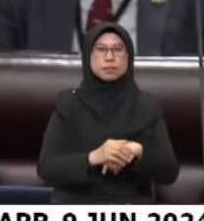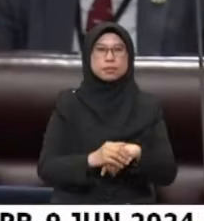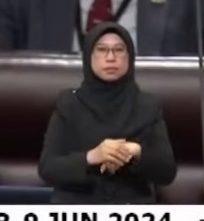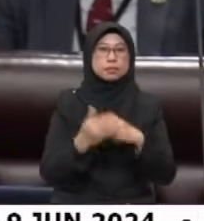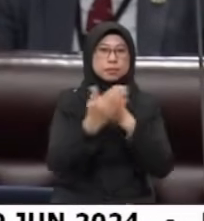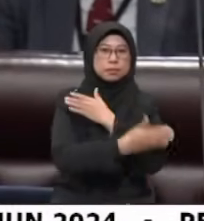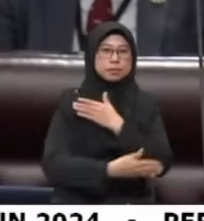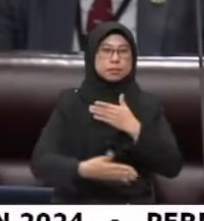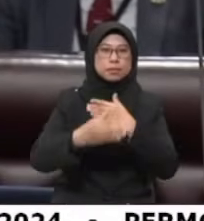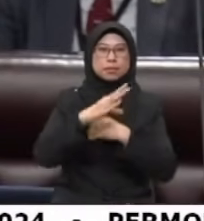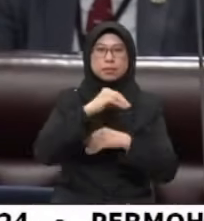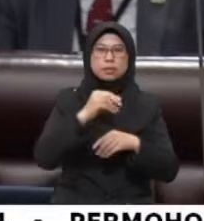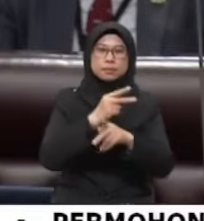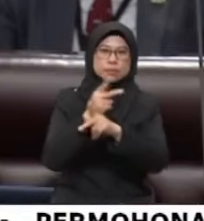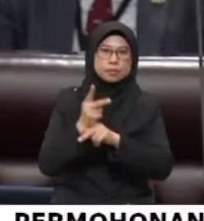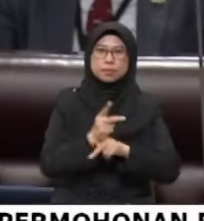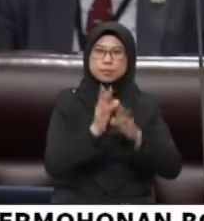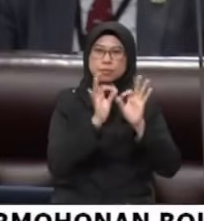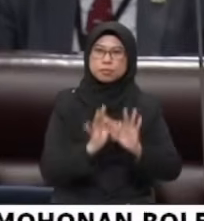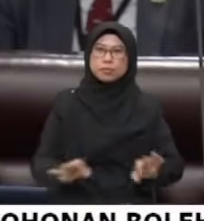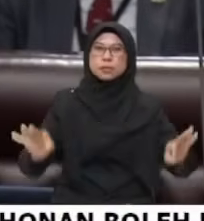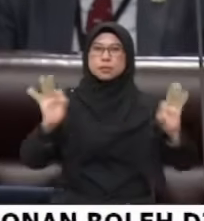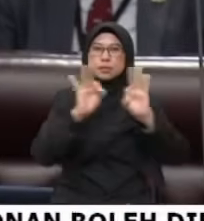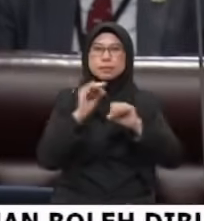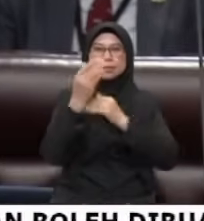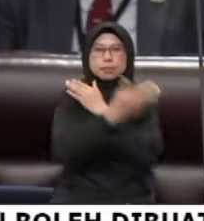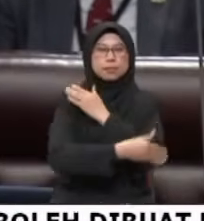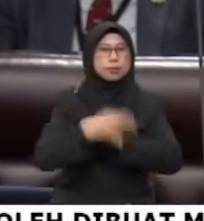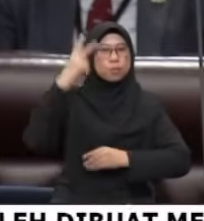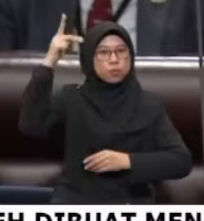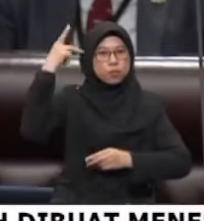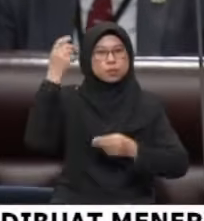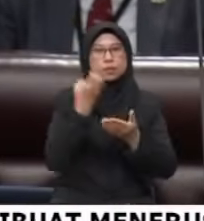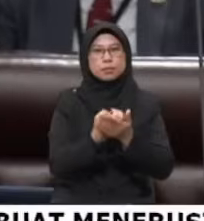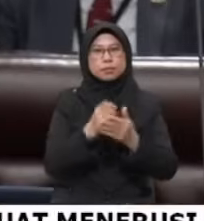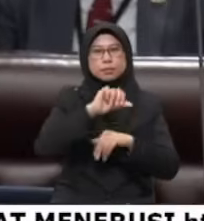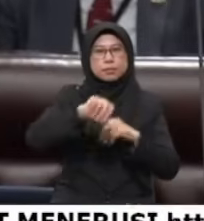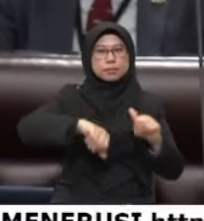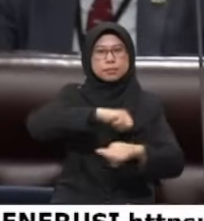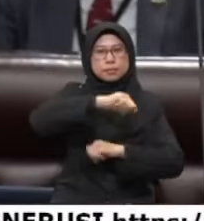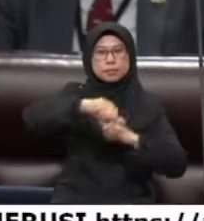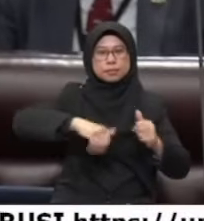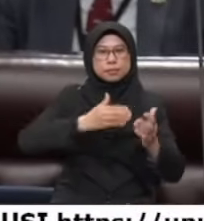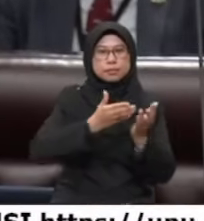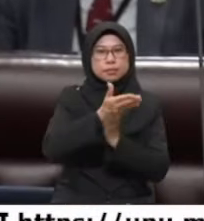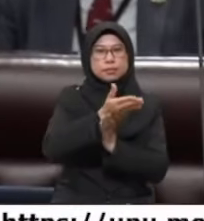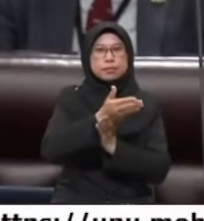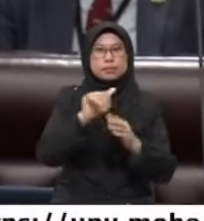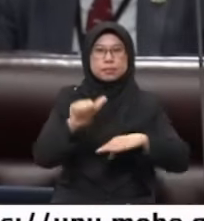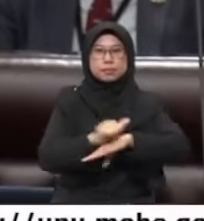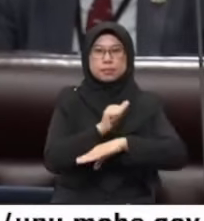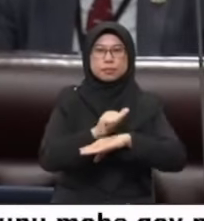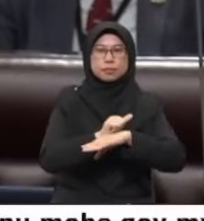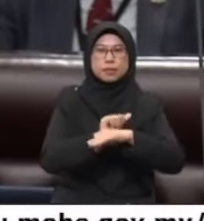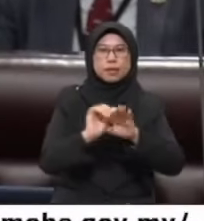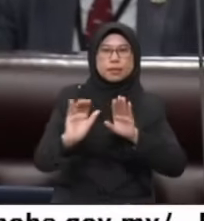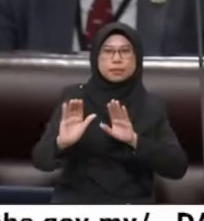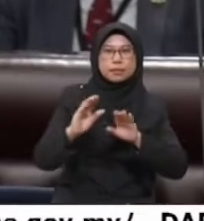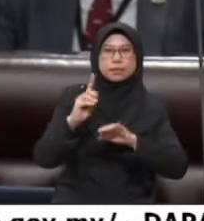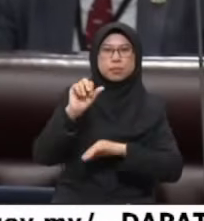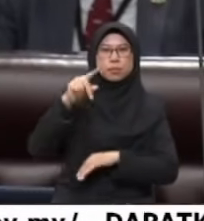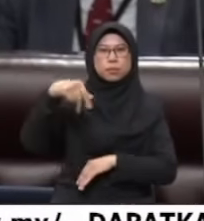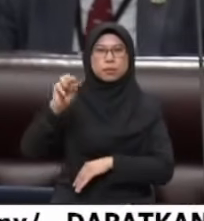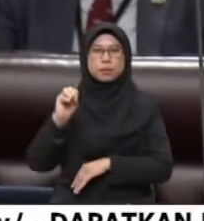dan memelihara kepentingan negara dari segi politik ekonomi dan sosial melalui amalan diplomasi